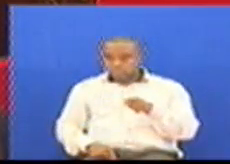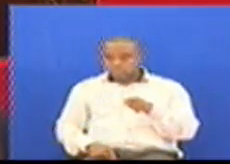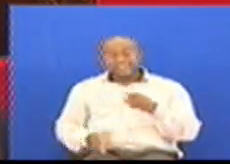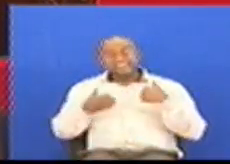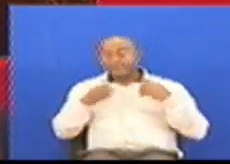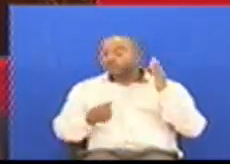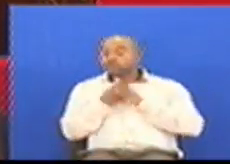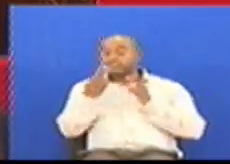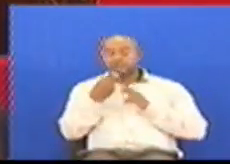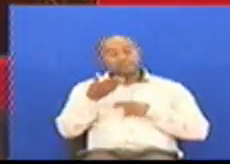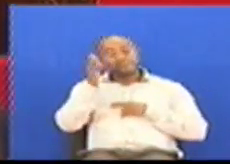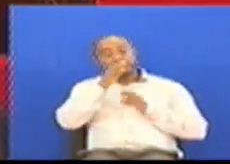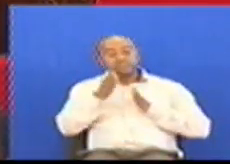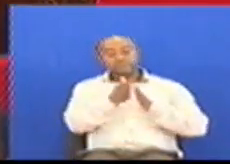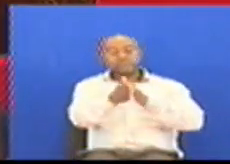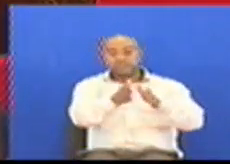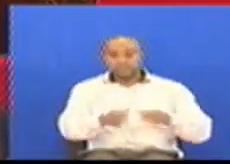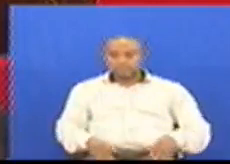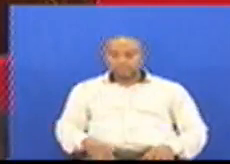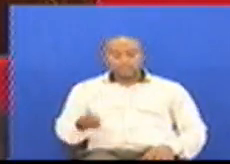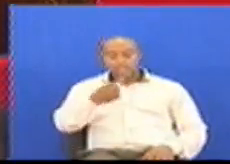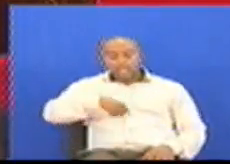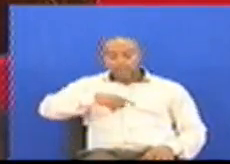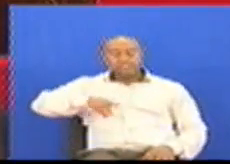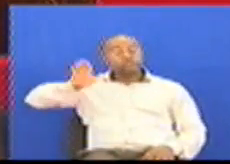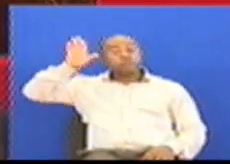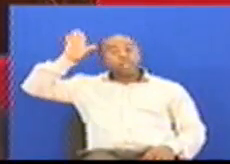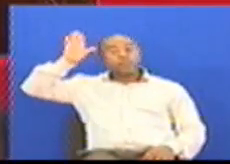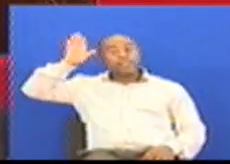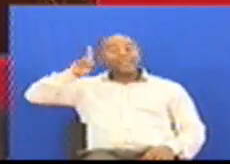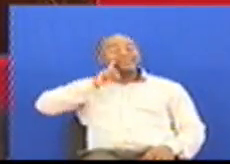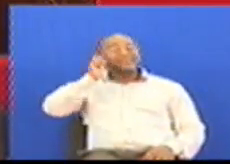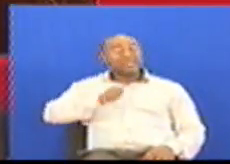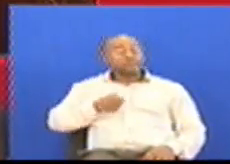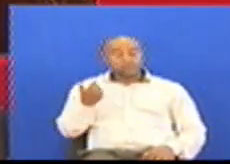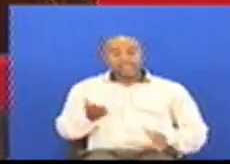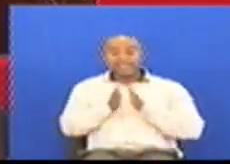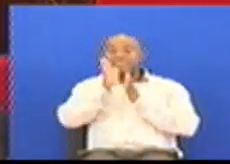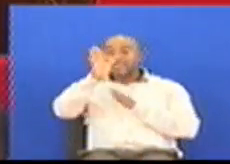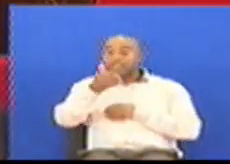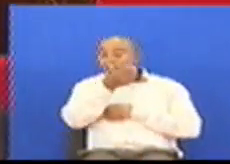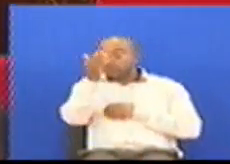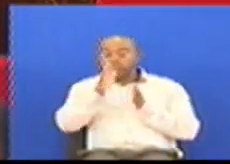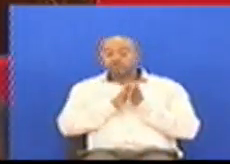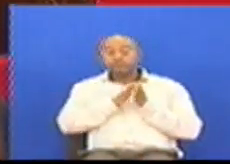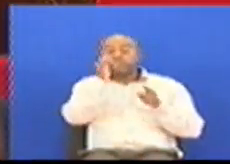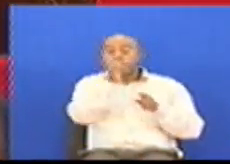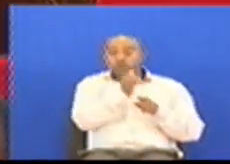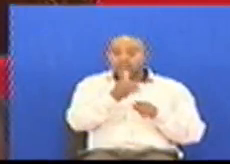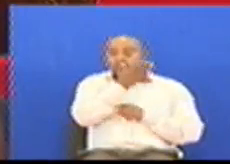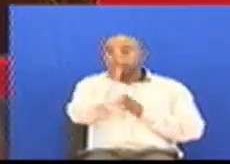mitaa. Tukikumbuka hapa sisi tumeapa kila mmoja kwa imani ya dini yake. Tupo tuliotumia misahafu, lakini tupo